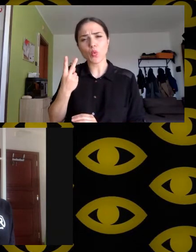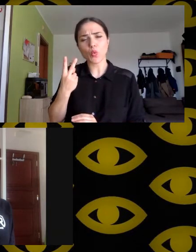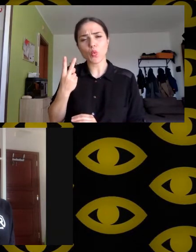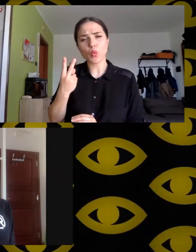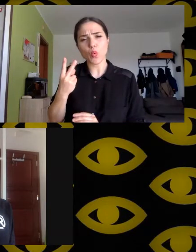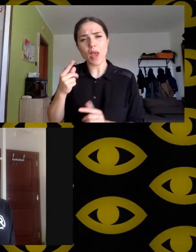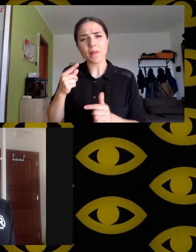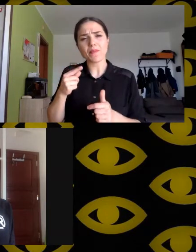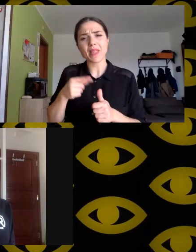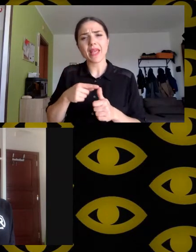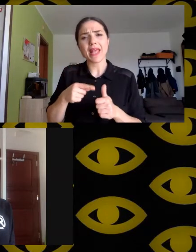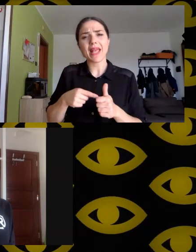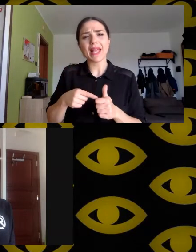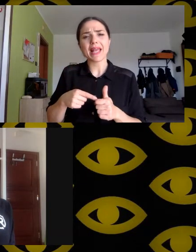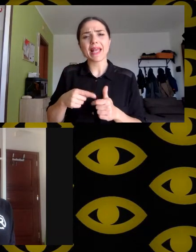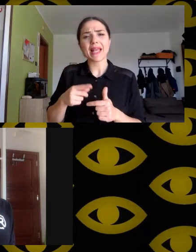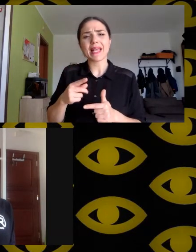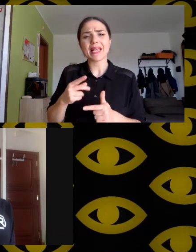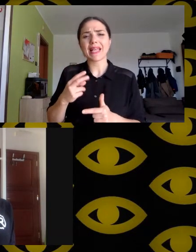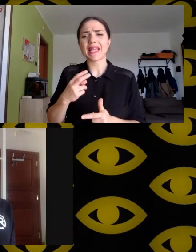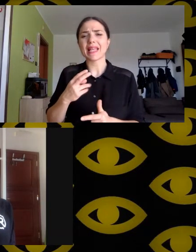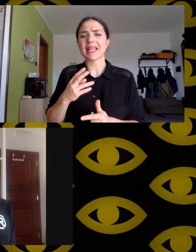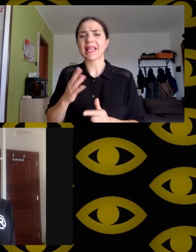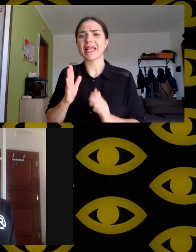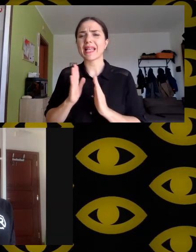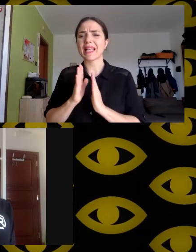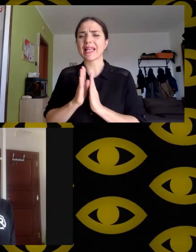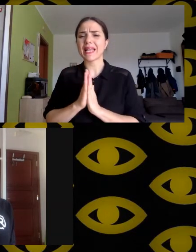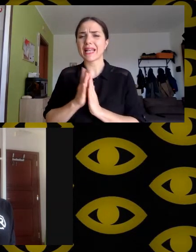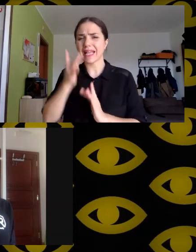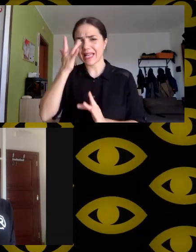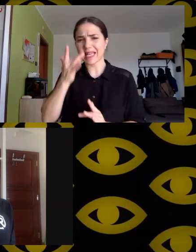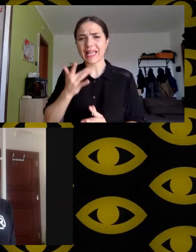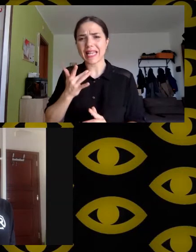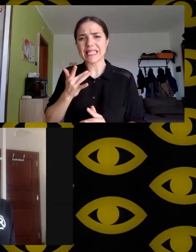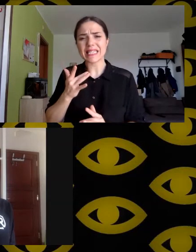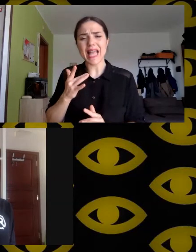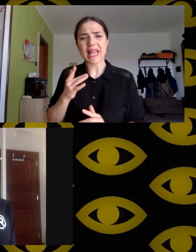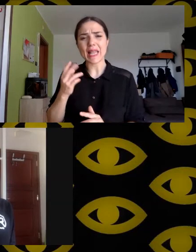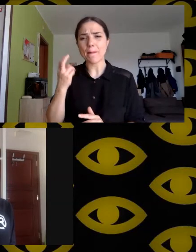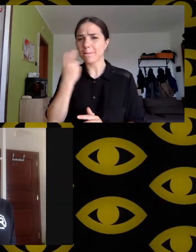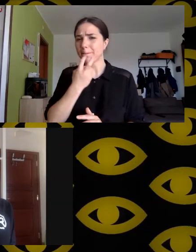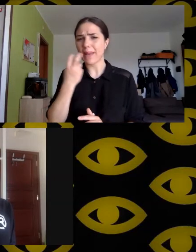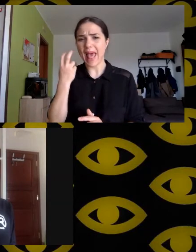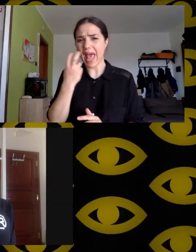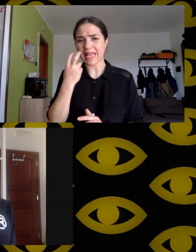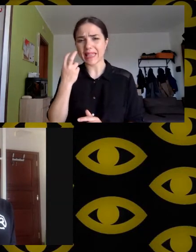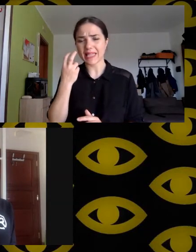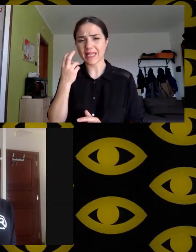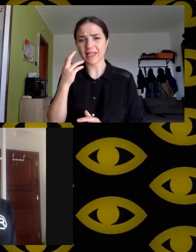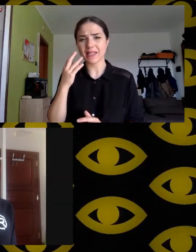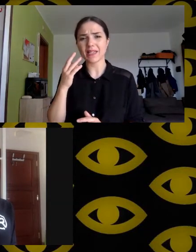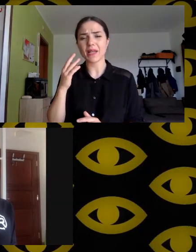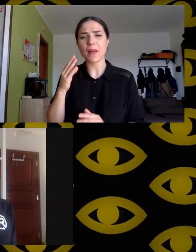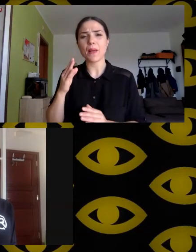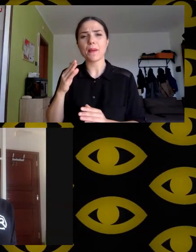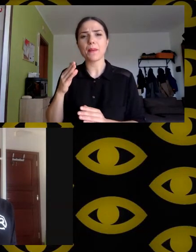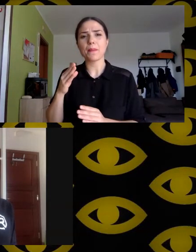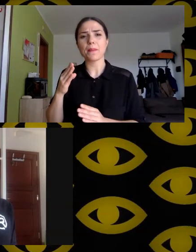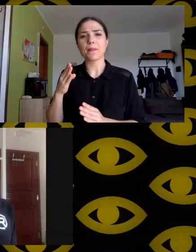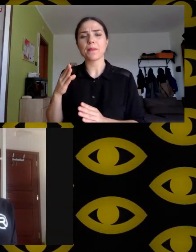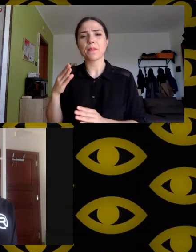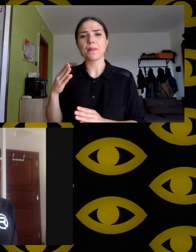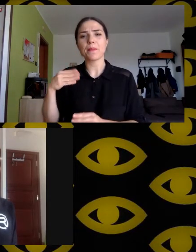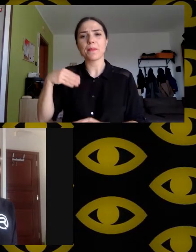e i Lions. Tu quindi hai fatto già altre cose per il mondo non vedente. Ci racconti un attimo cosa hai fatto con la Christian Blind